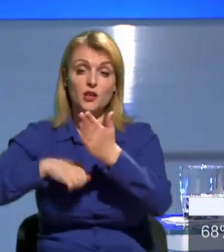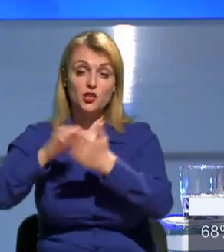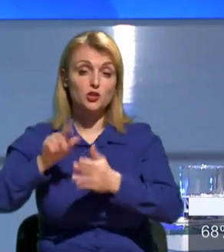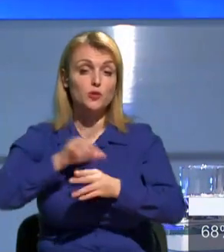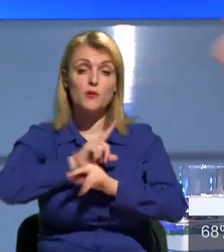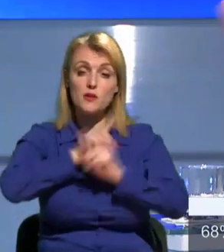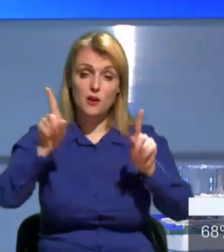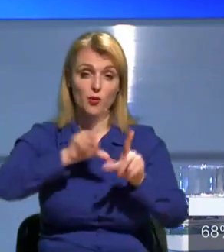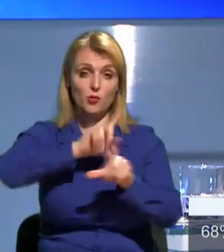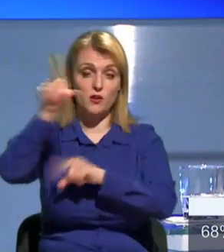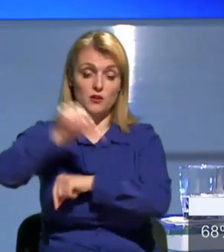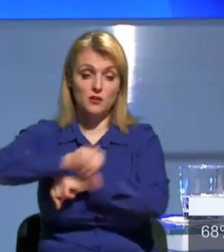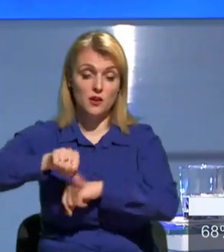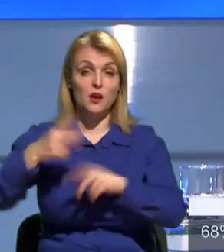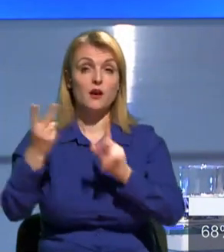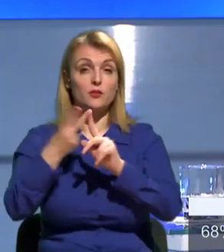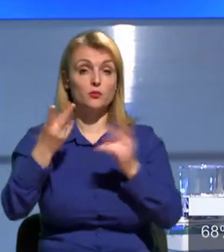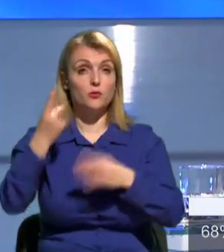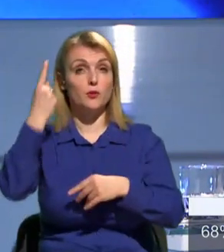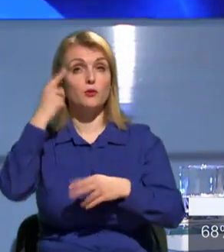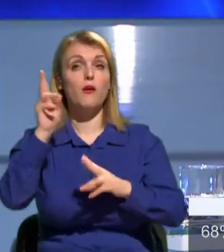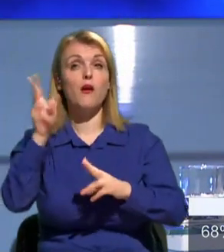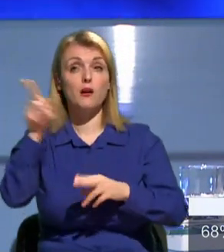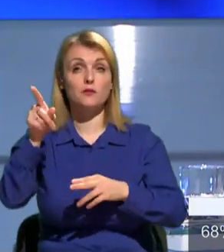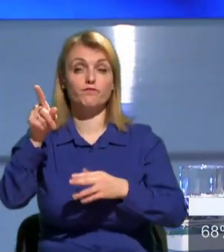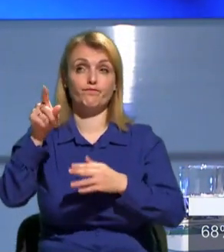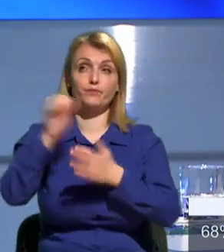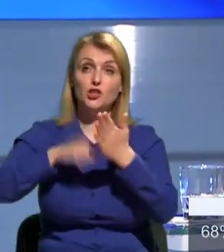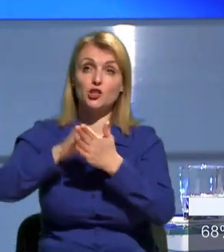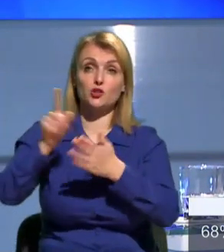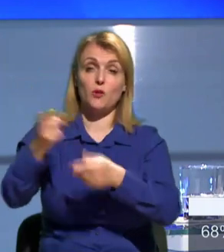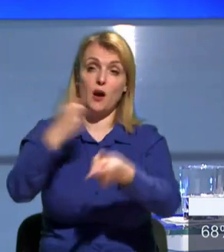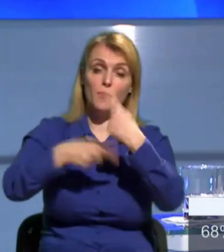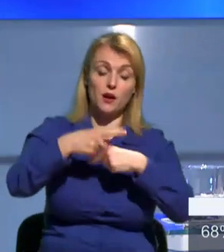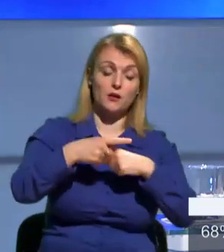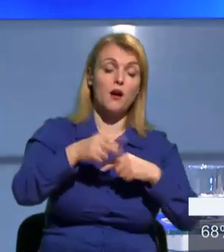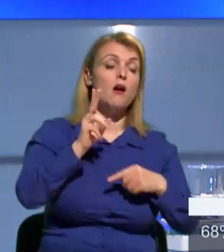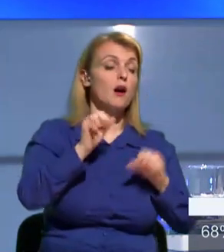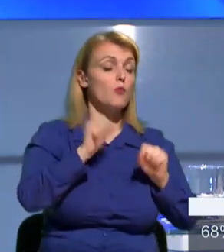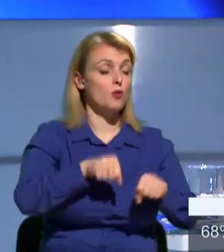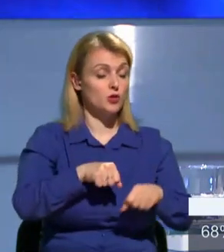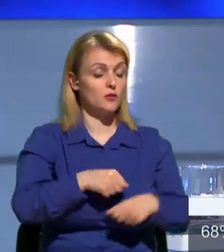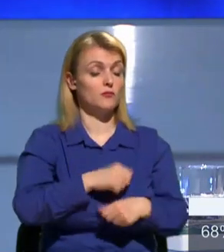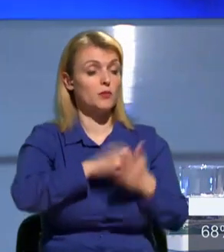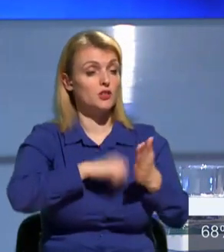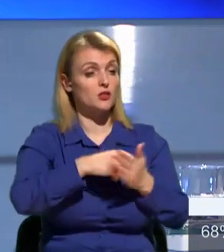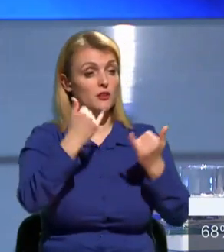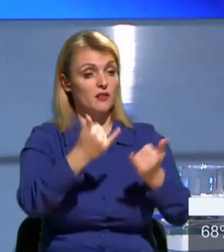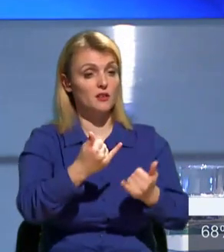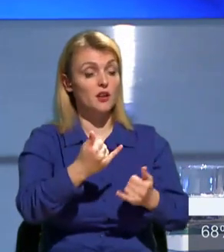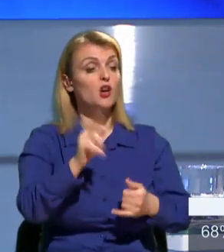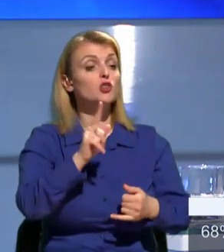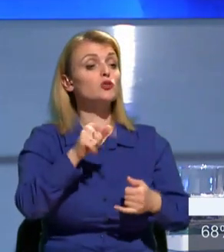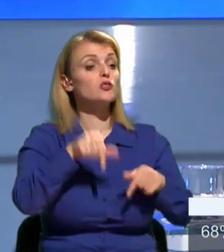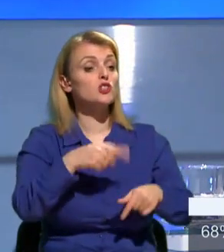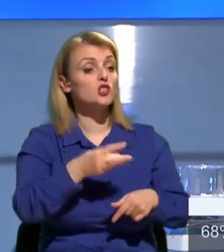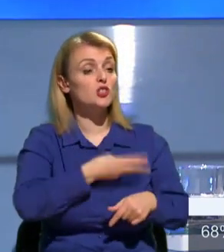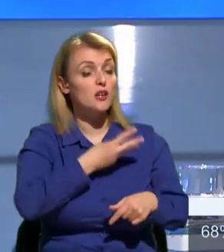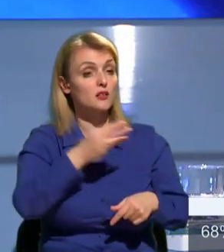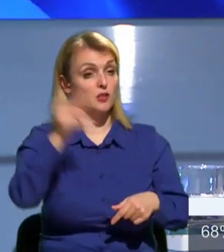și a doilea, să ne gândim cum îi întoarcem acasă. Cum să-i motivăm să nu mai plece? Ce doresc tinerii ca să rămână acasă? Doresc